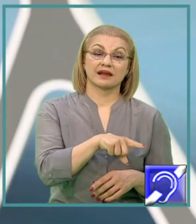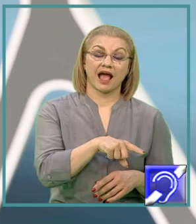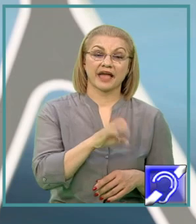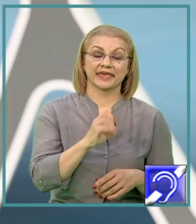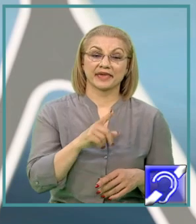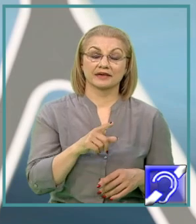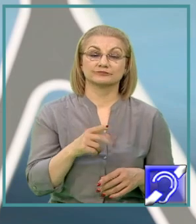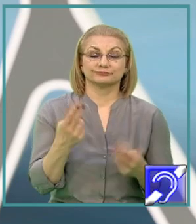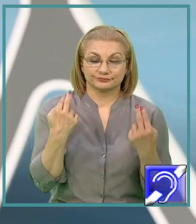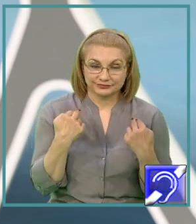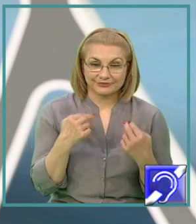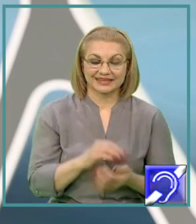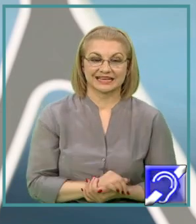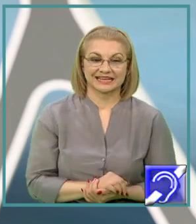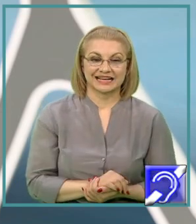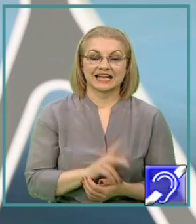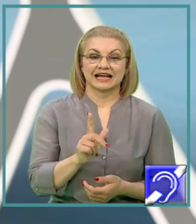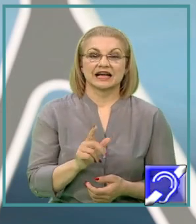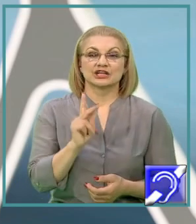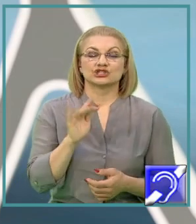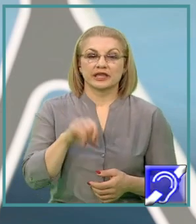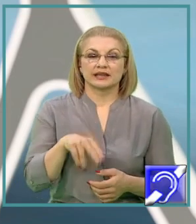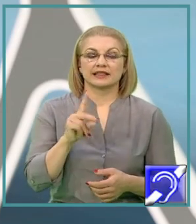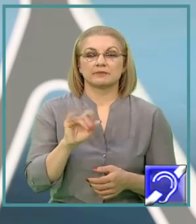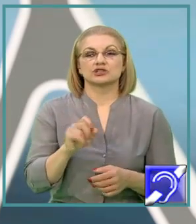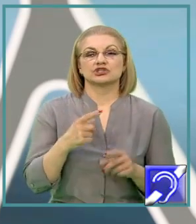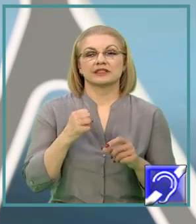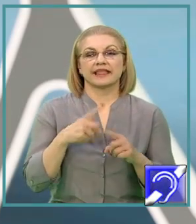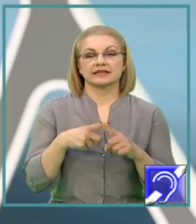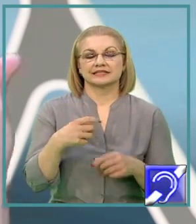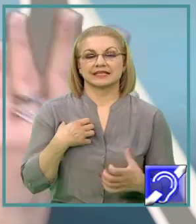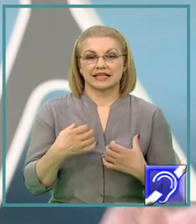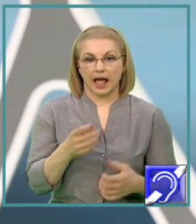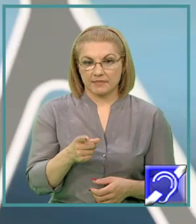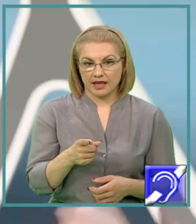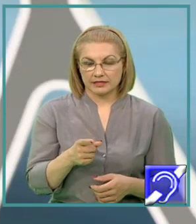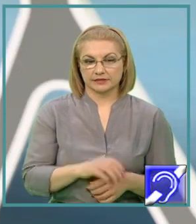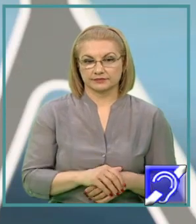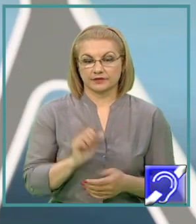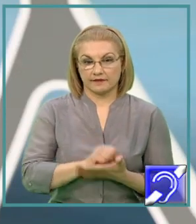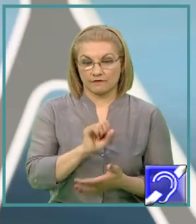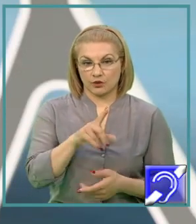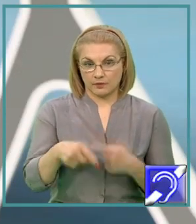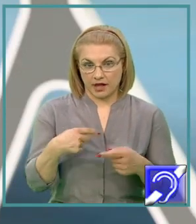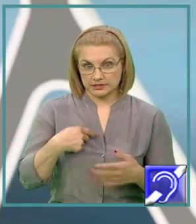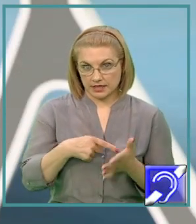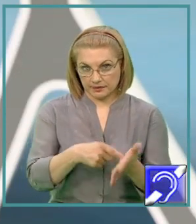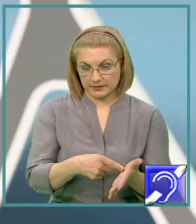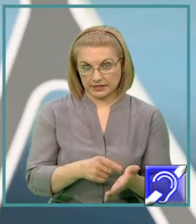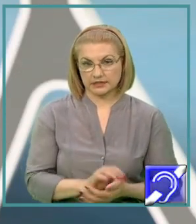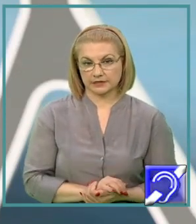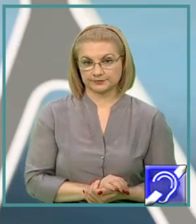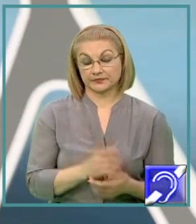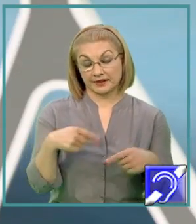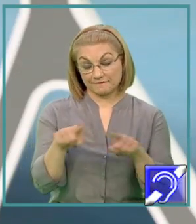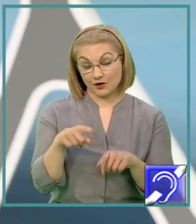dominat. Genul dramatic și textul dramatic. După toate informațiile pe care le-am enumerat, în